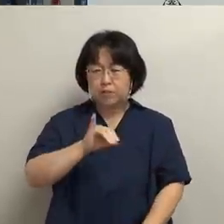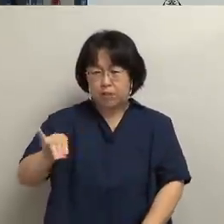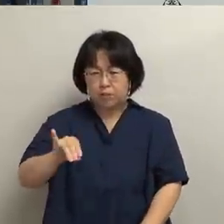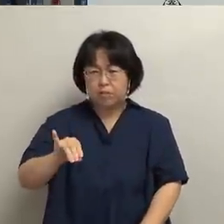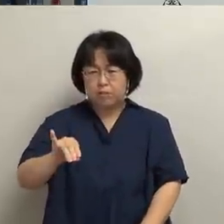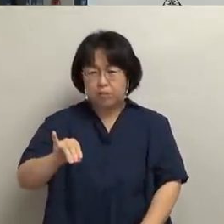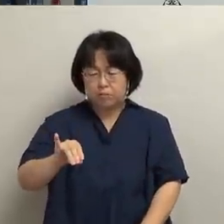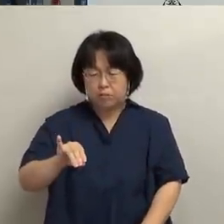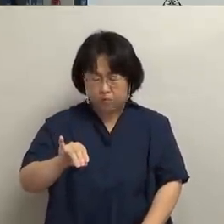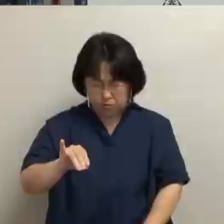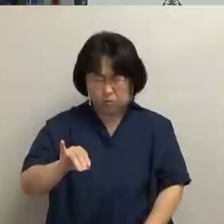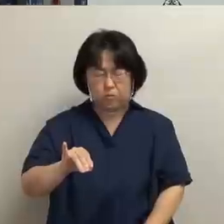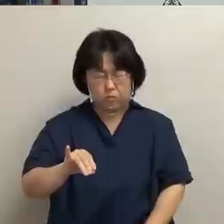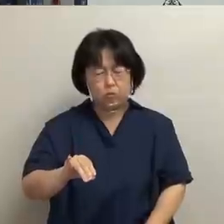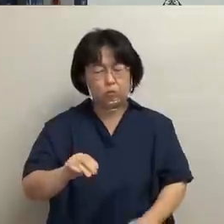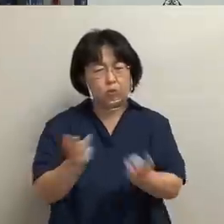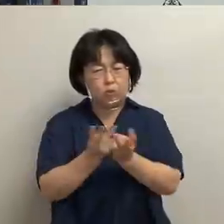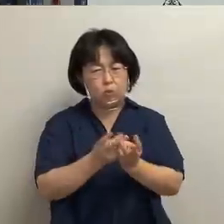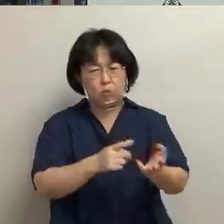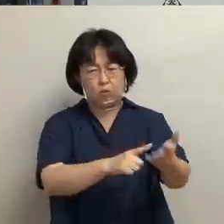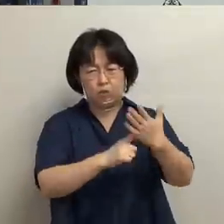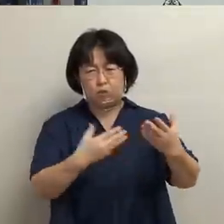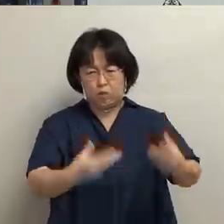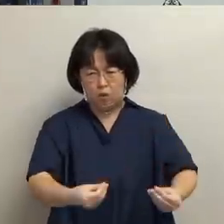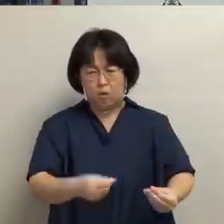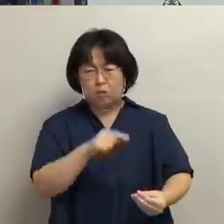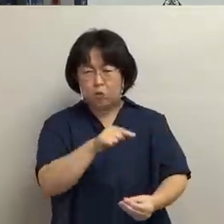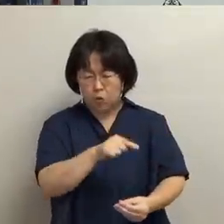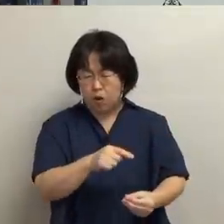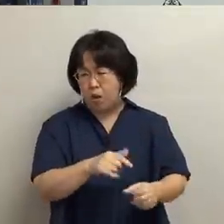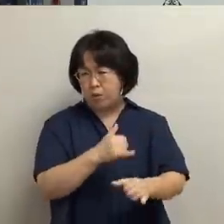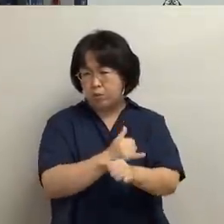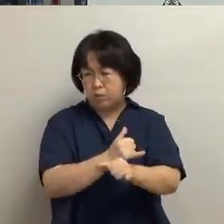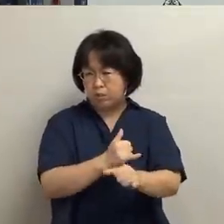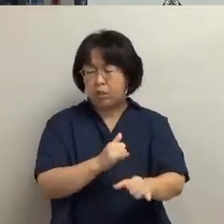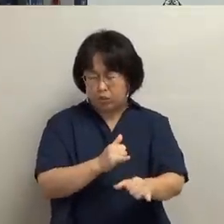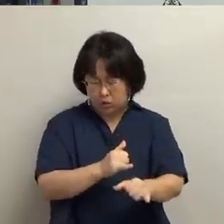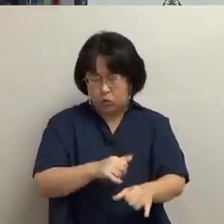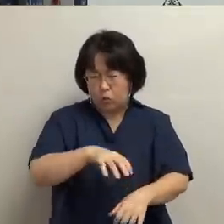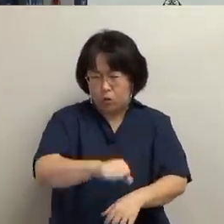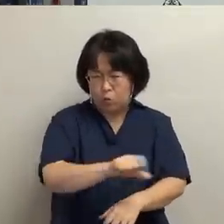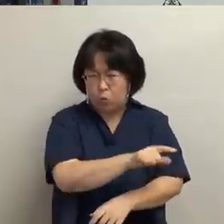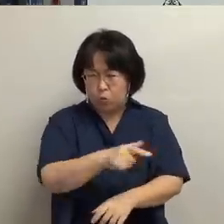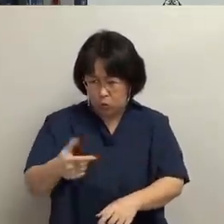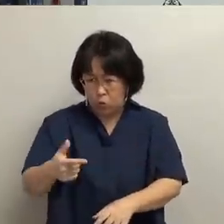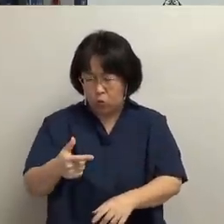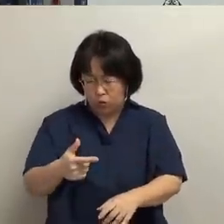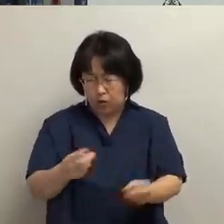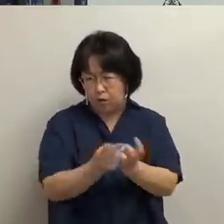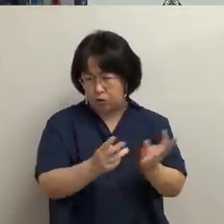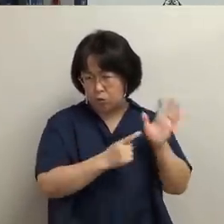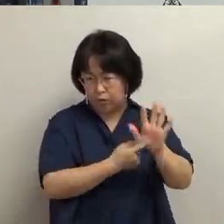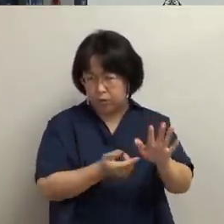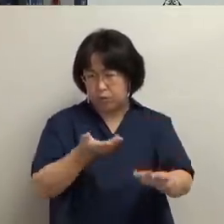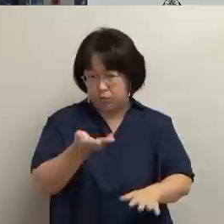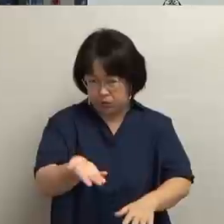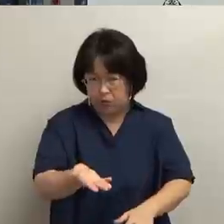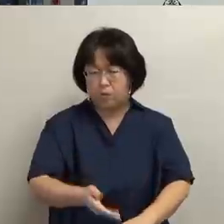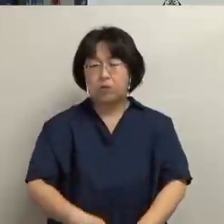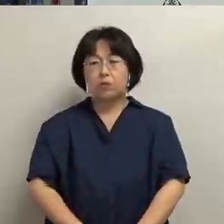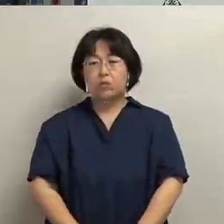ますがこれはの人材の確保状況などみてこちらの目標に改められたという理解でよろしいじゃあ僕も山王